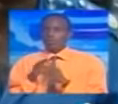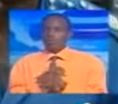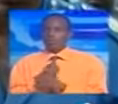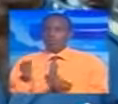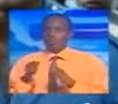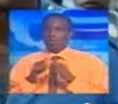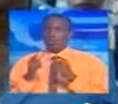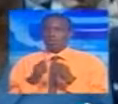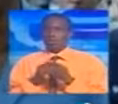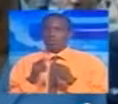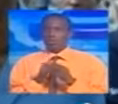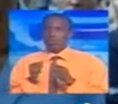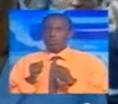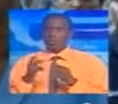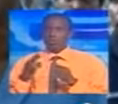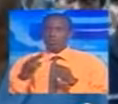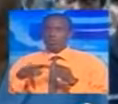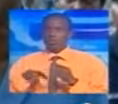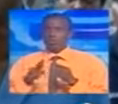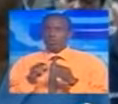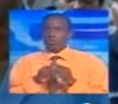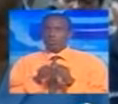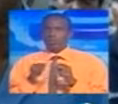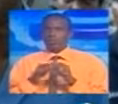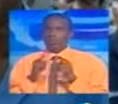Actuellement, je suis